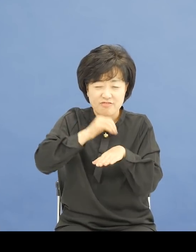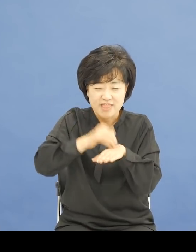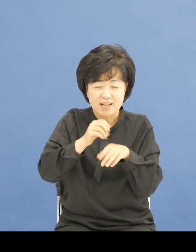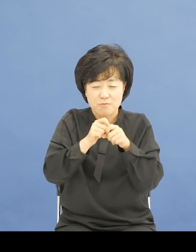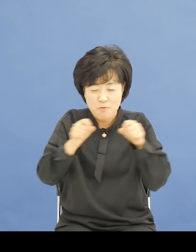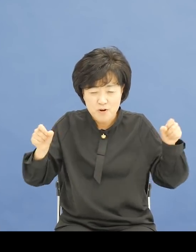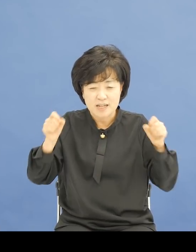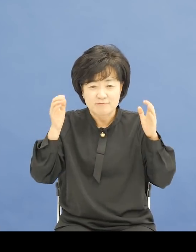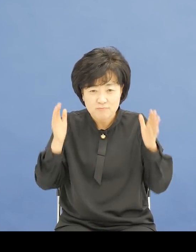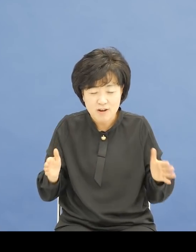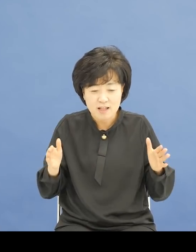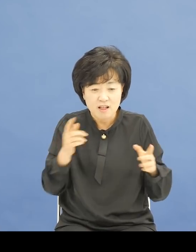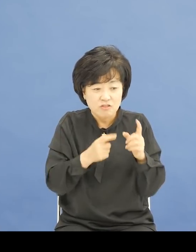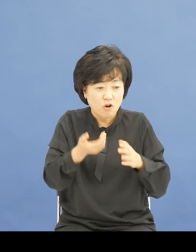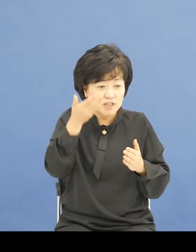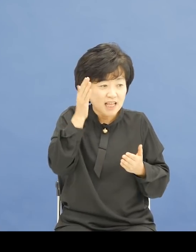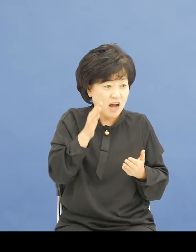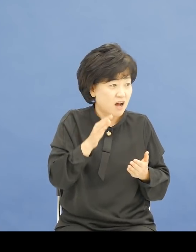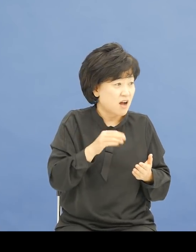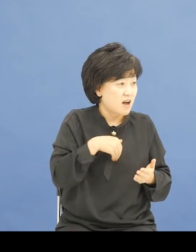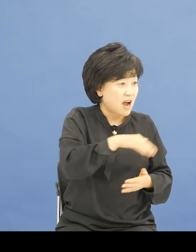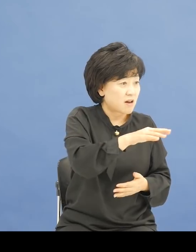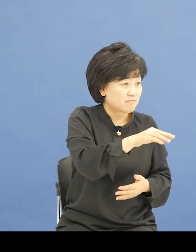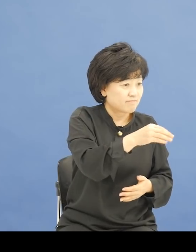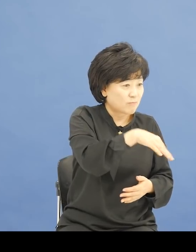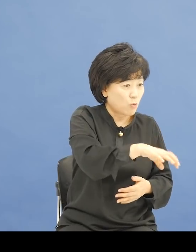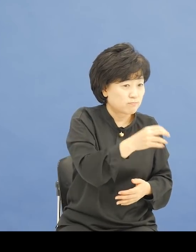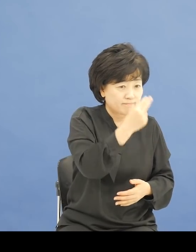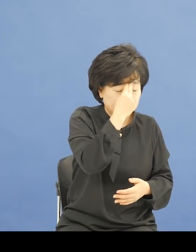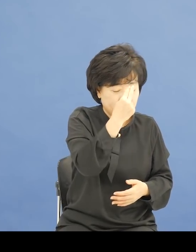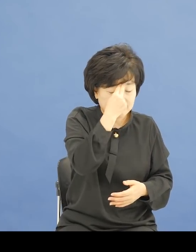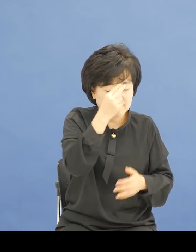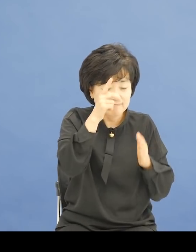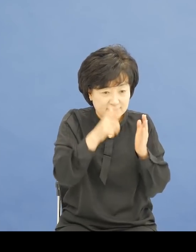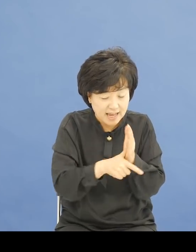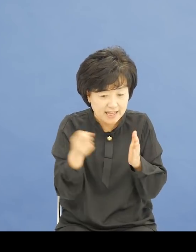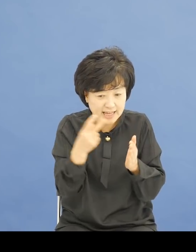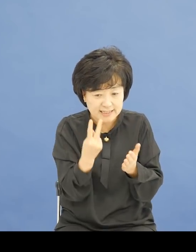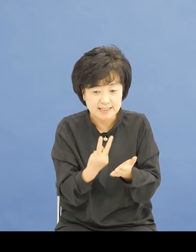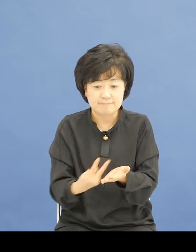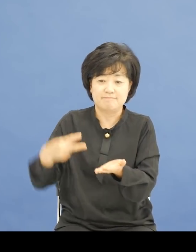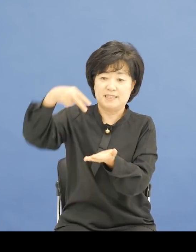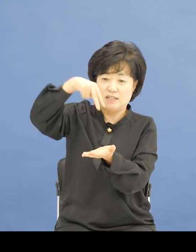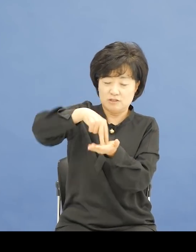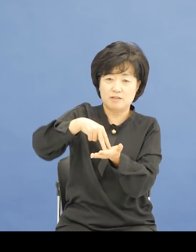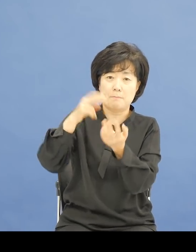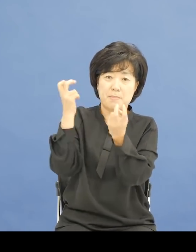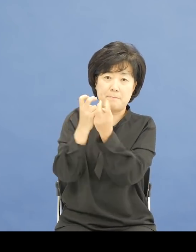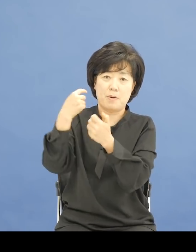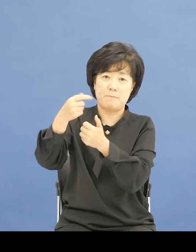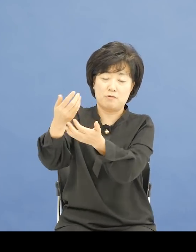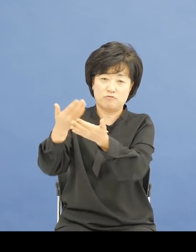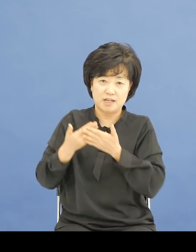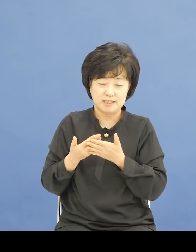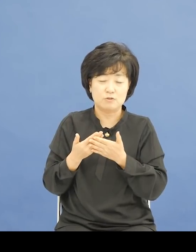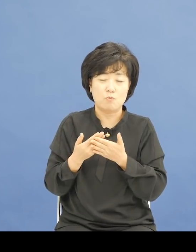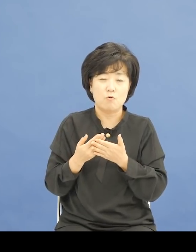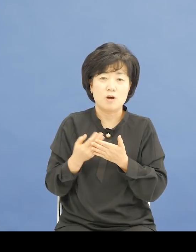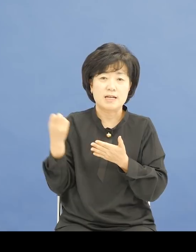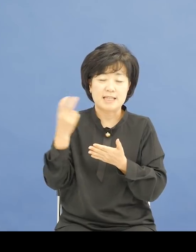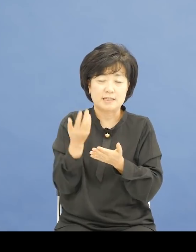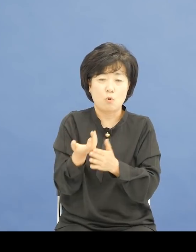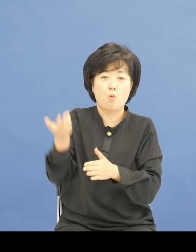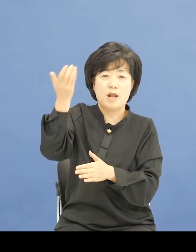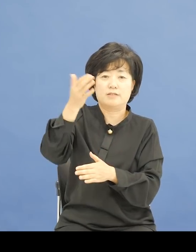통해 배웠습니다. 더 이상 내려갈 곳이 없다는 생각이 들었을 때 주께서 날 일으켜 다시 일어서는 법을 배우게 하시고 다시 올라갈